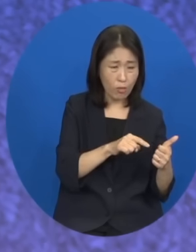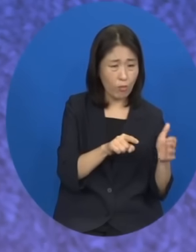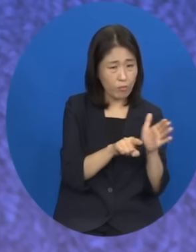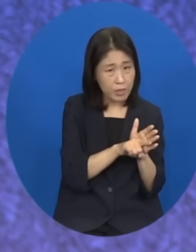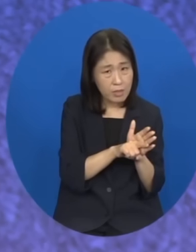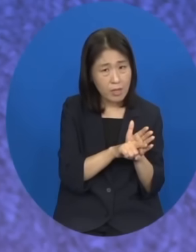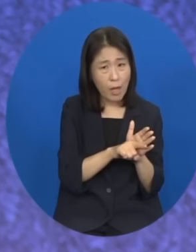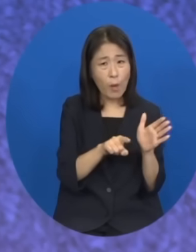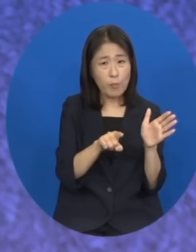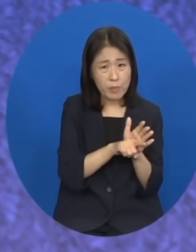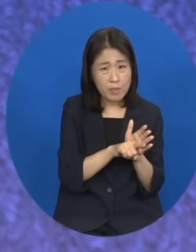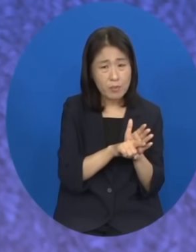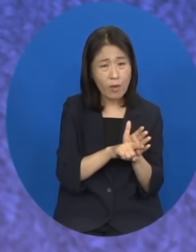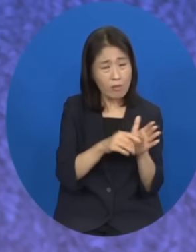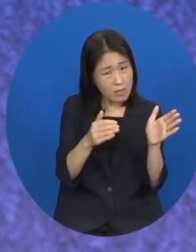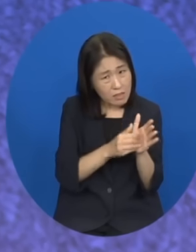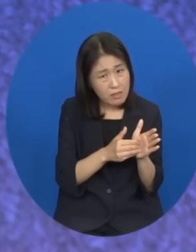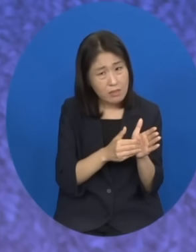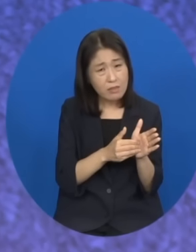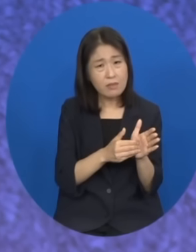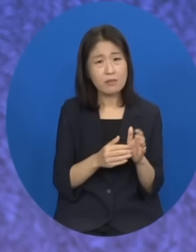그렇게 믿으면 되는 건가?